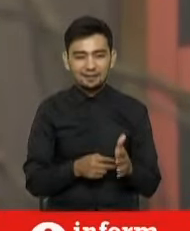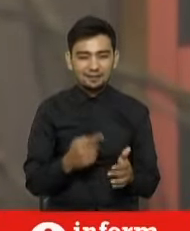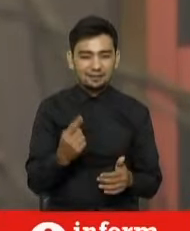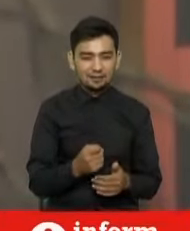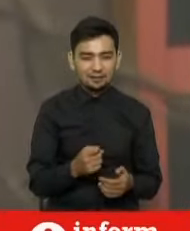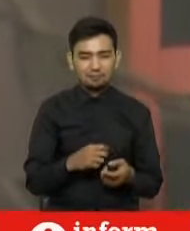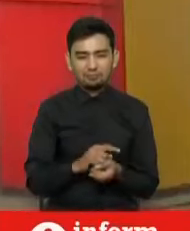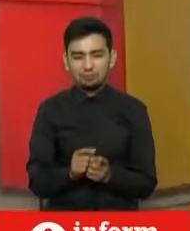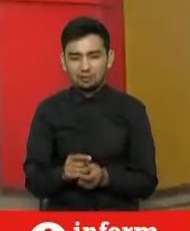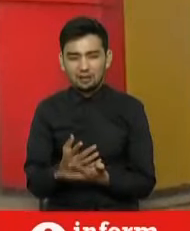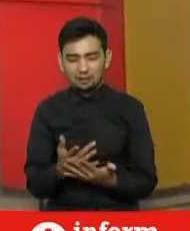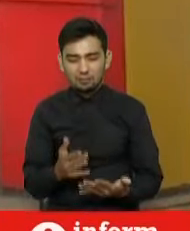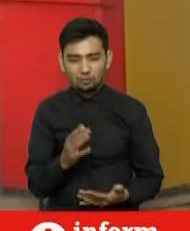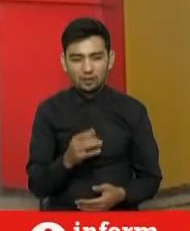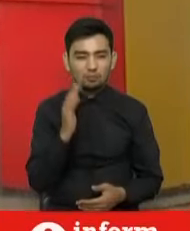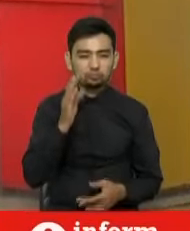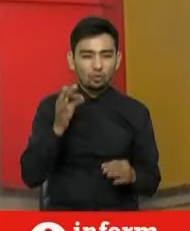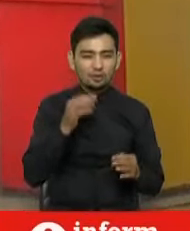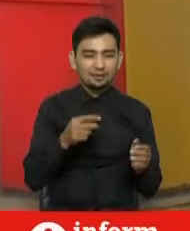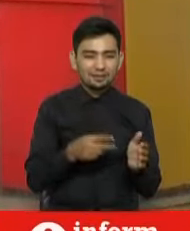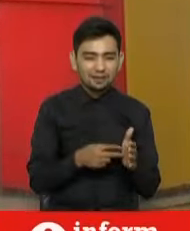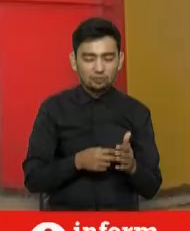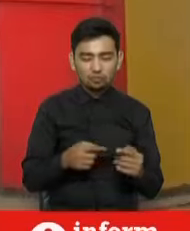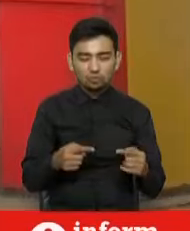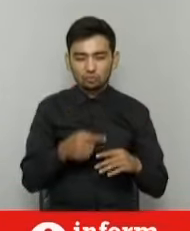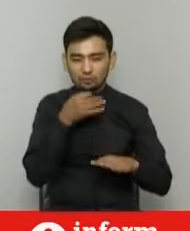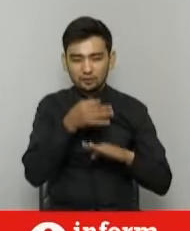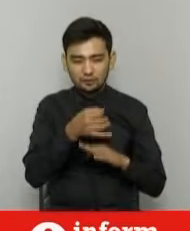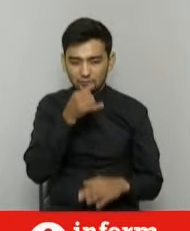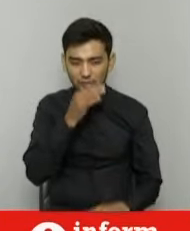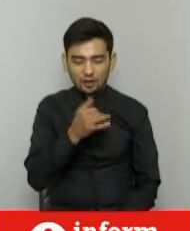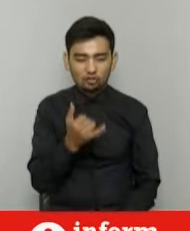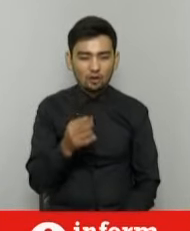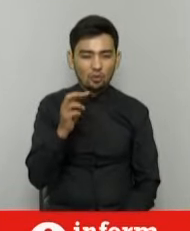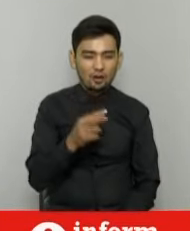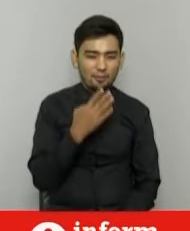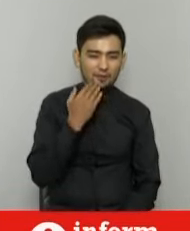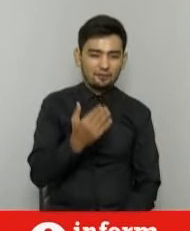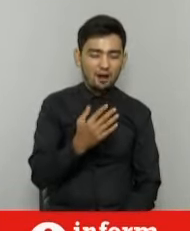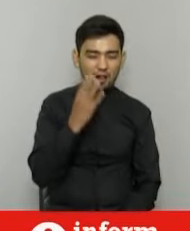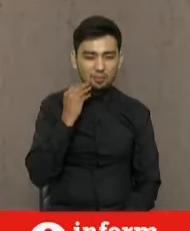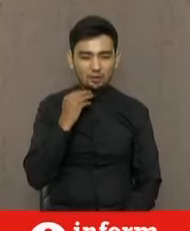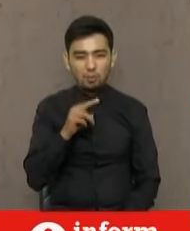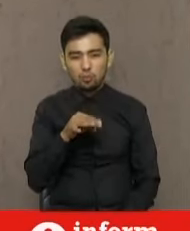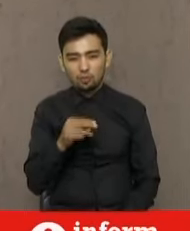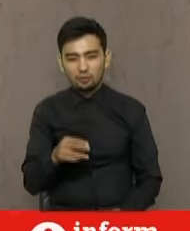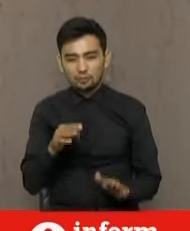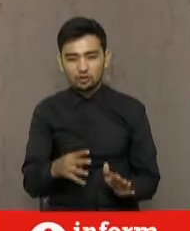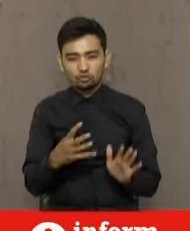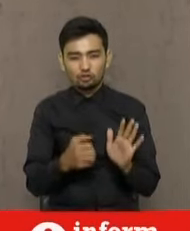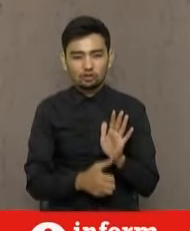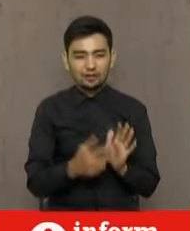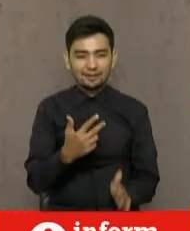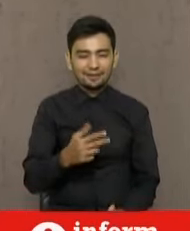рет өзгеруінен кейін алдағы бағасын болжау қиындай түскен. Ал дәл бүгін америкалық валюта Алматының ақша айырбастау пункттерінде 463